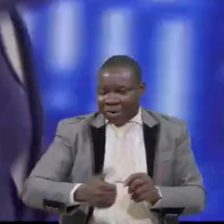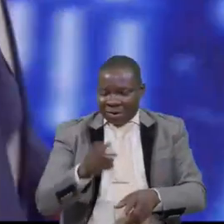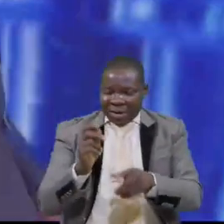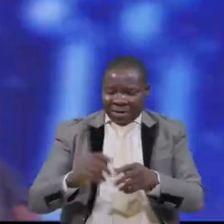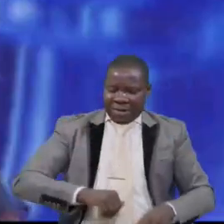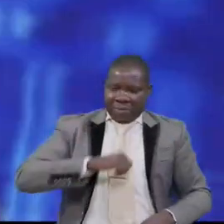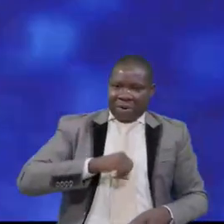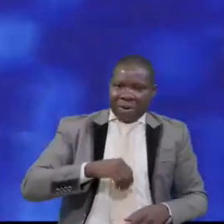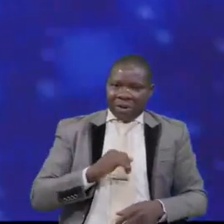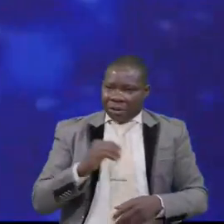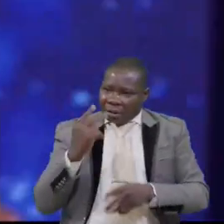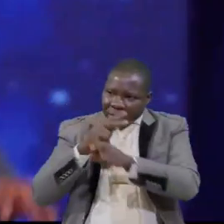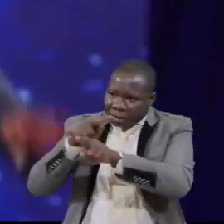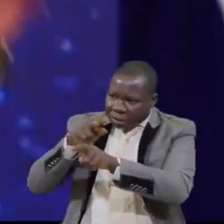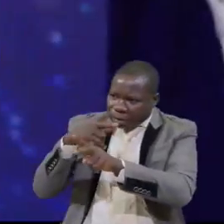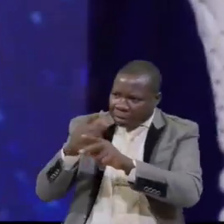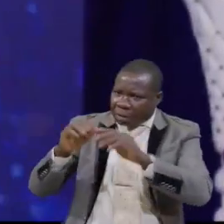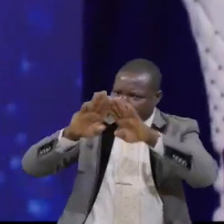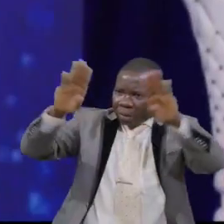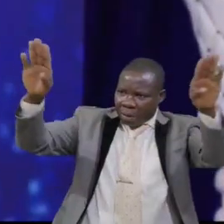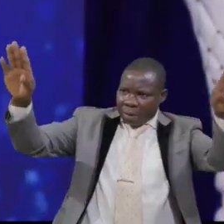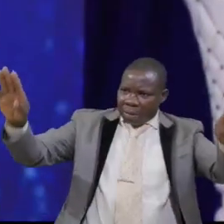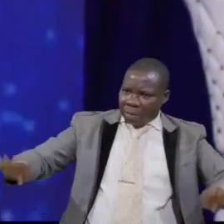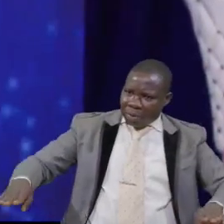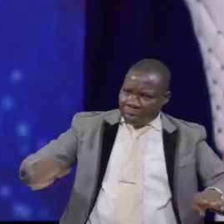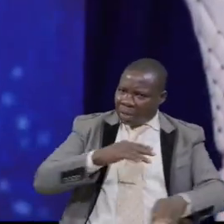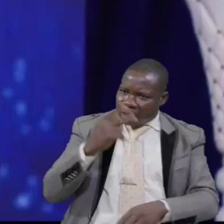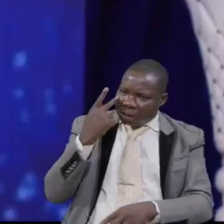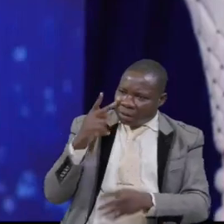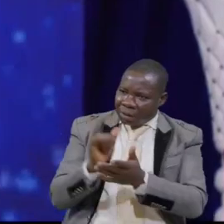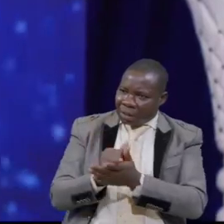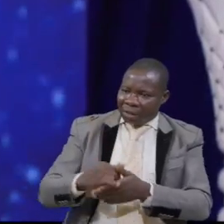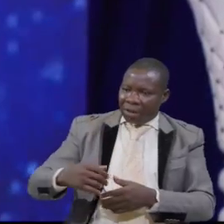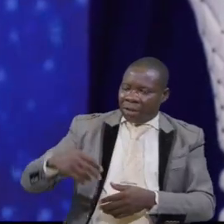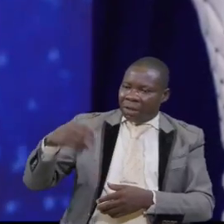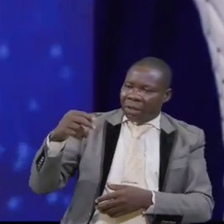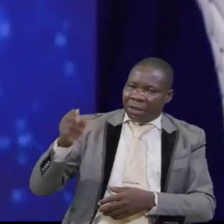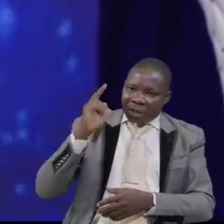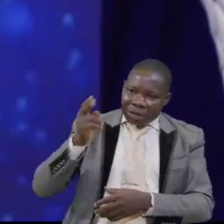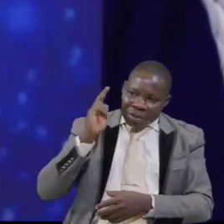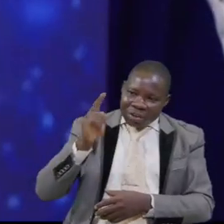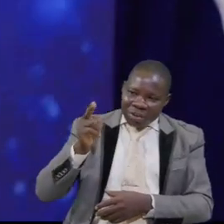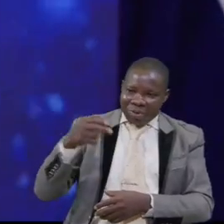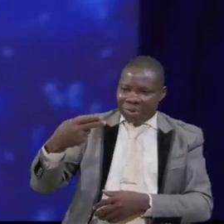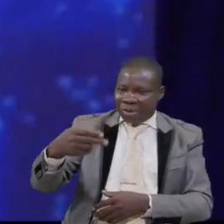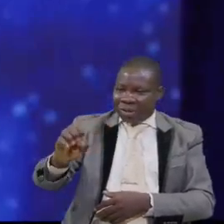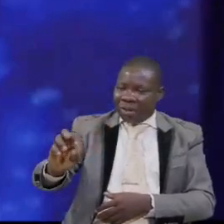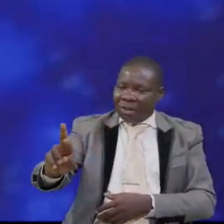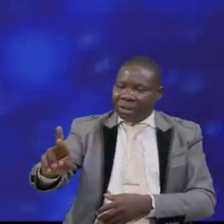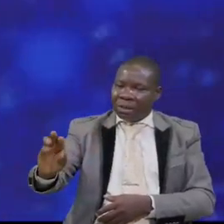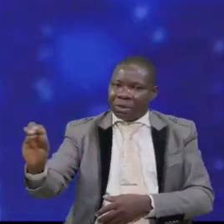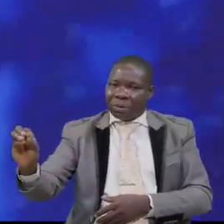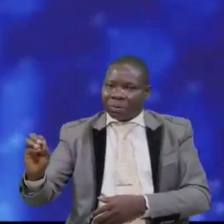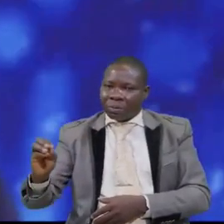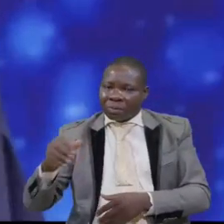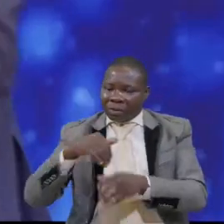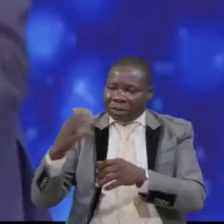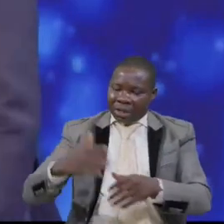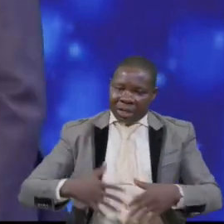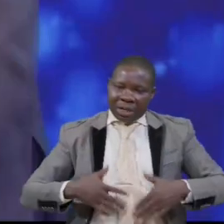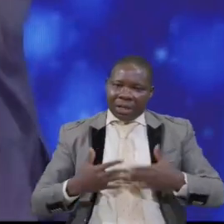regardaient le tableau il voyaent le menu ça peut être un hérro mais c'est un zéro dans sa vie personnelle ça